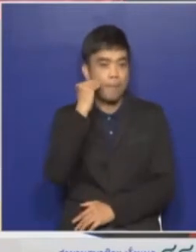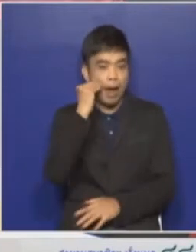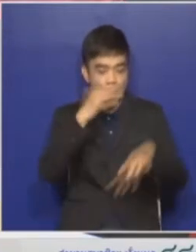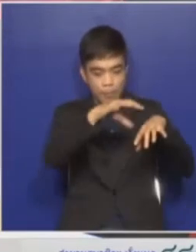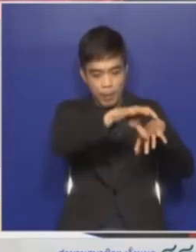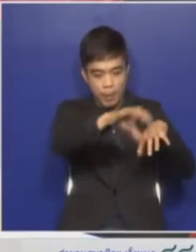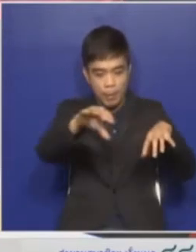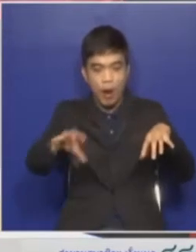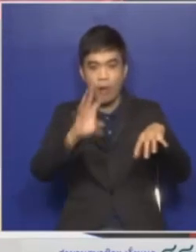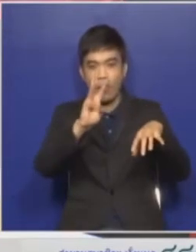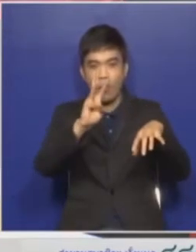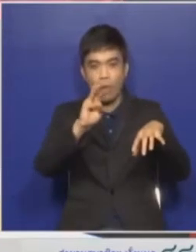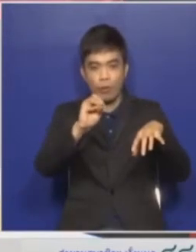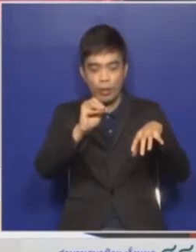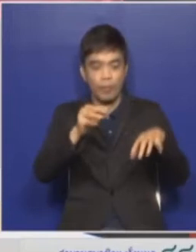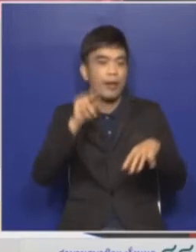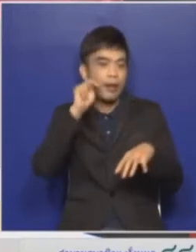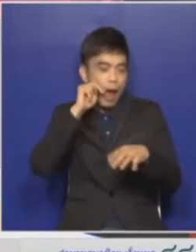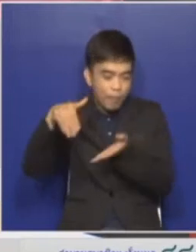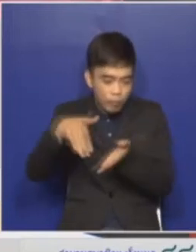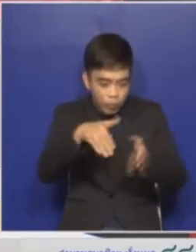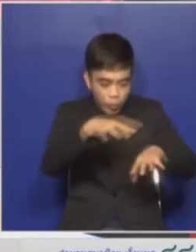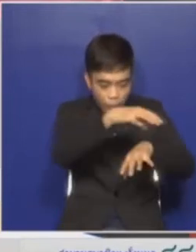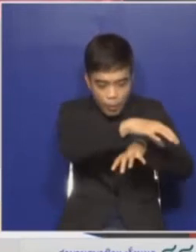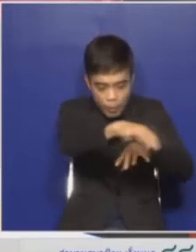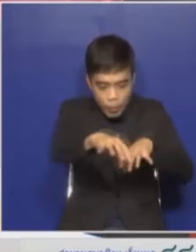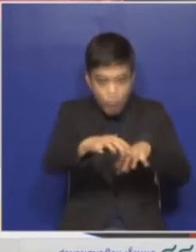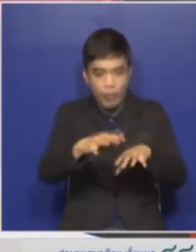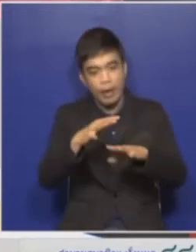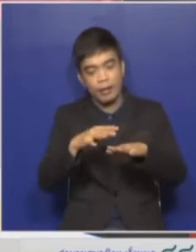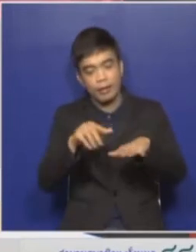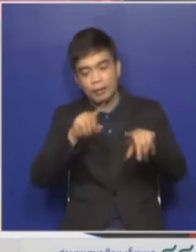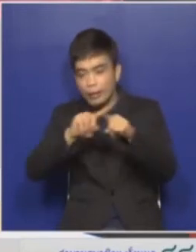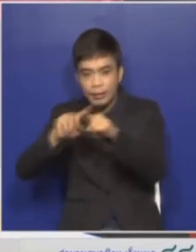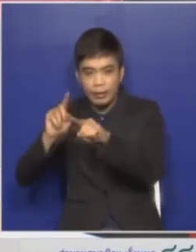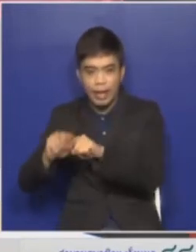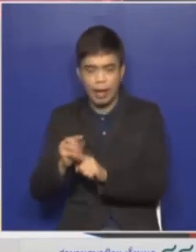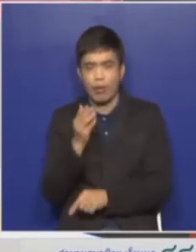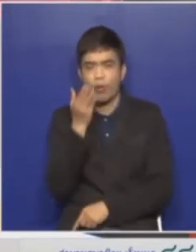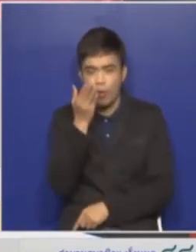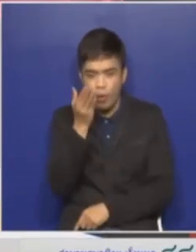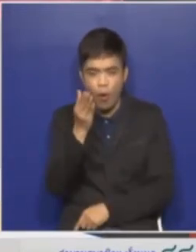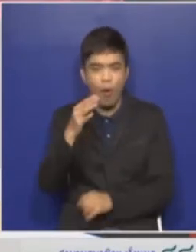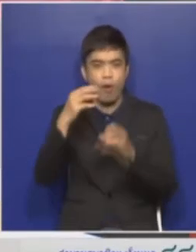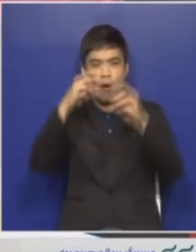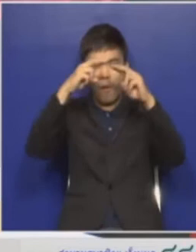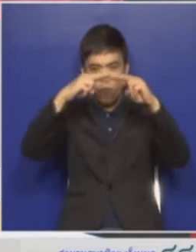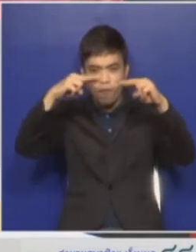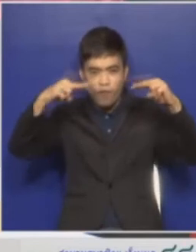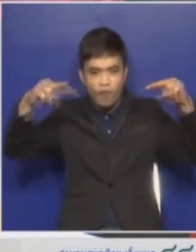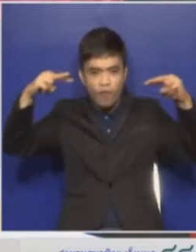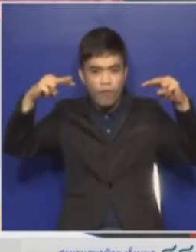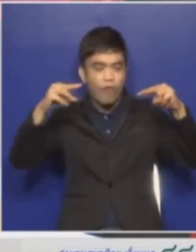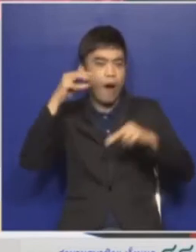อยู่ตามไร่ตามนางในคลองส่งน้ำชลประทานน้ำมูลขอไฟฟ้าก็เพราะ